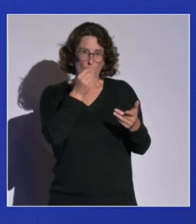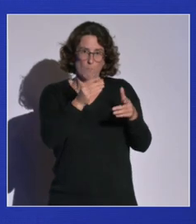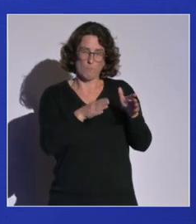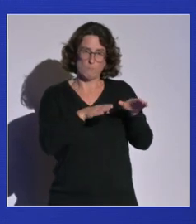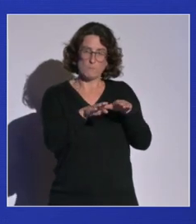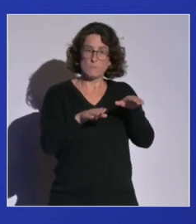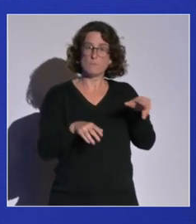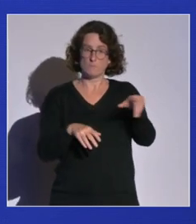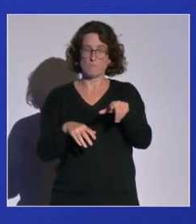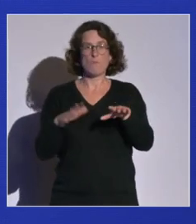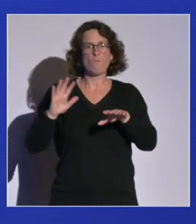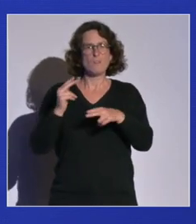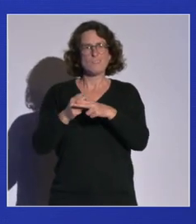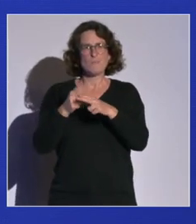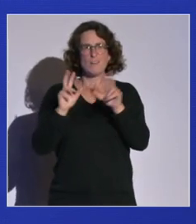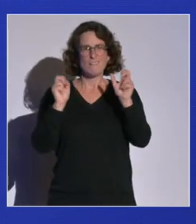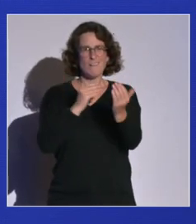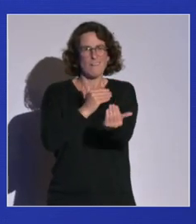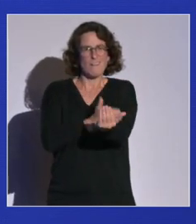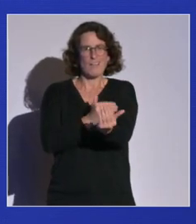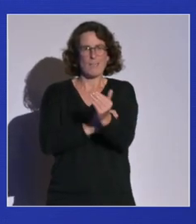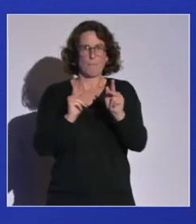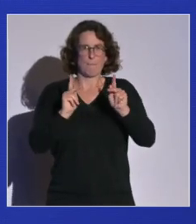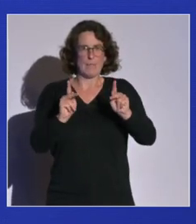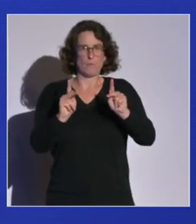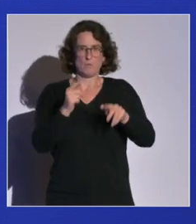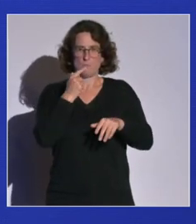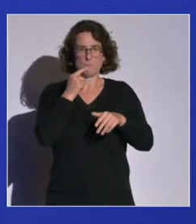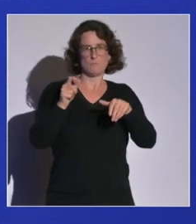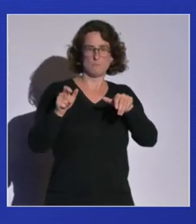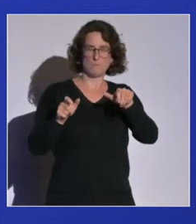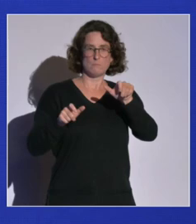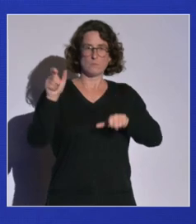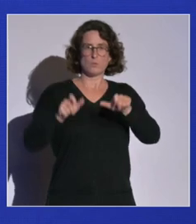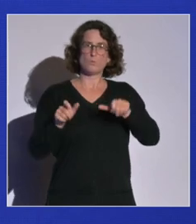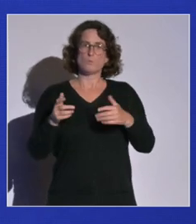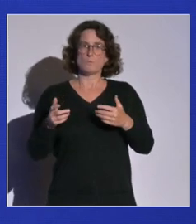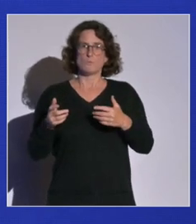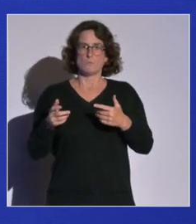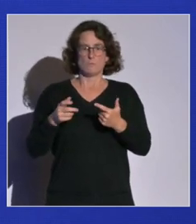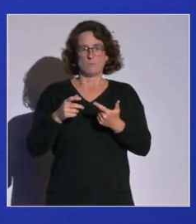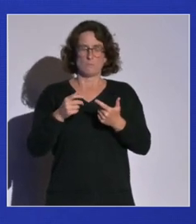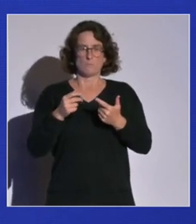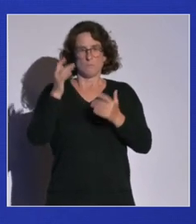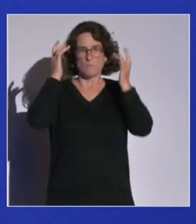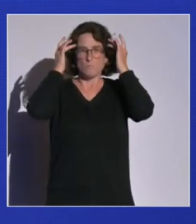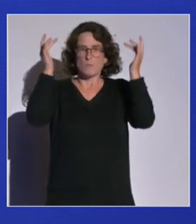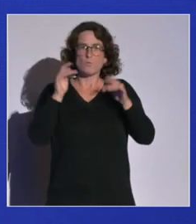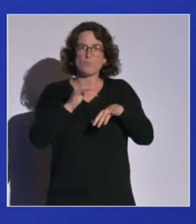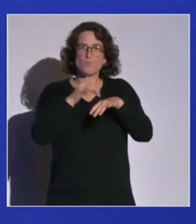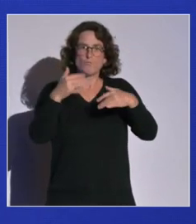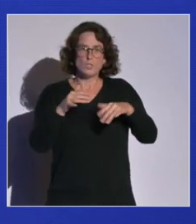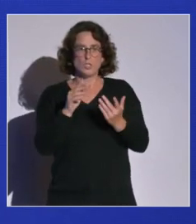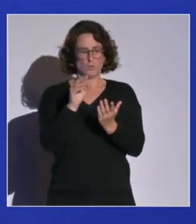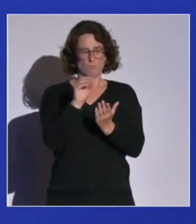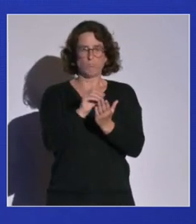C'est-à-dire des gens qui partageaient des expériences. Alors ça a tourné un peu différemment du point de vue de la